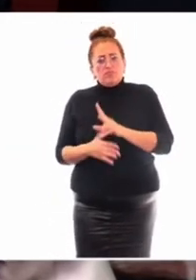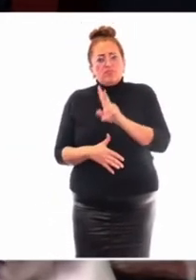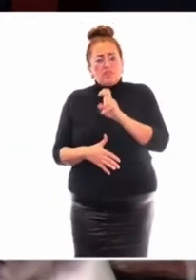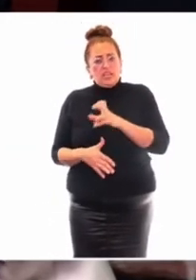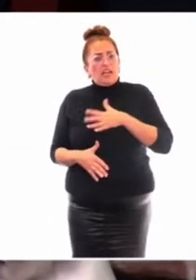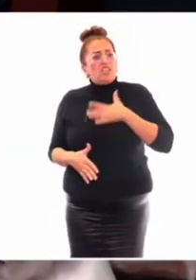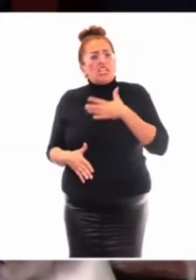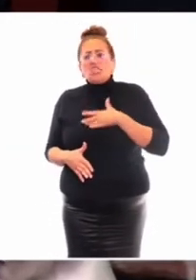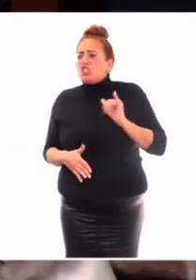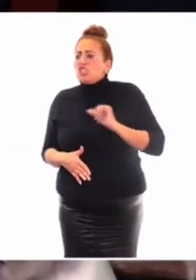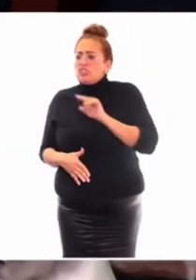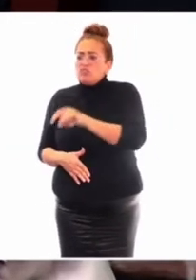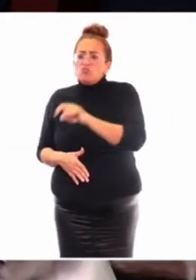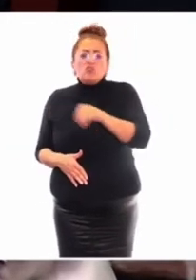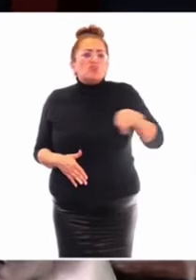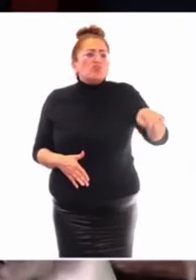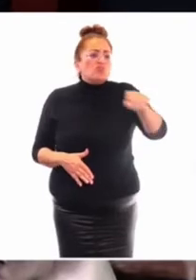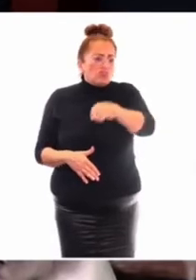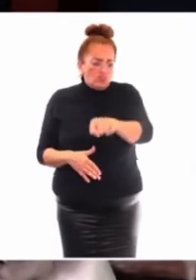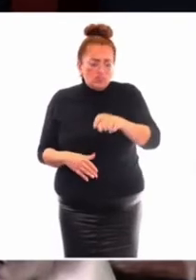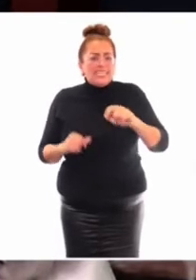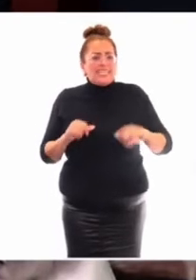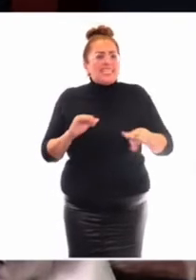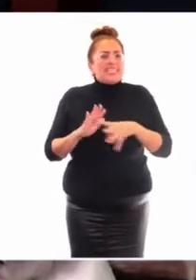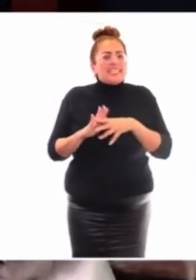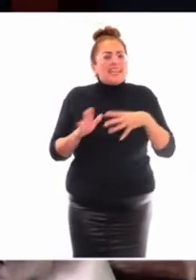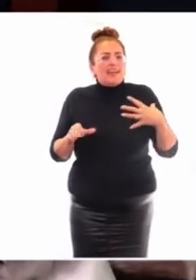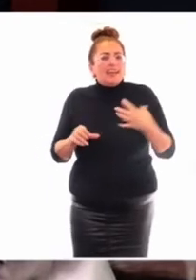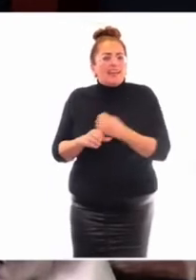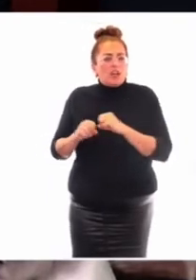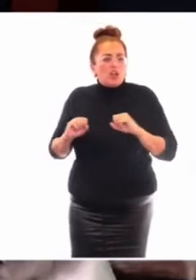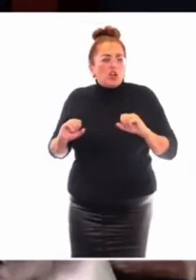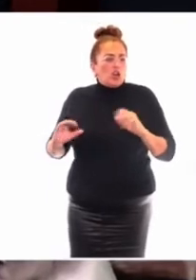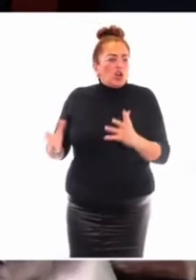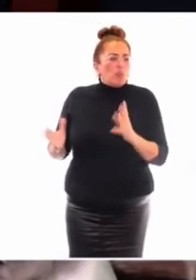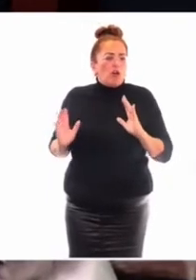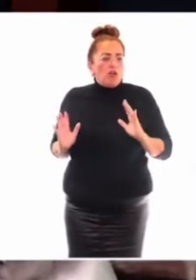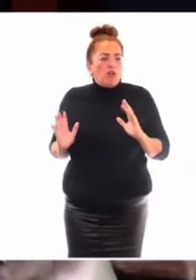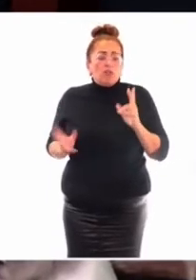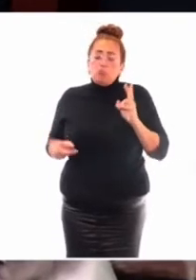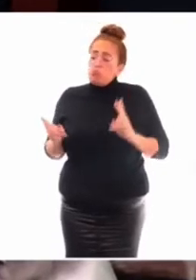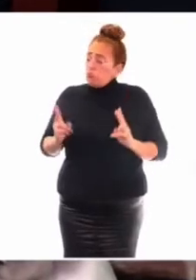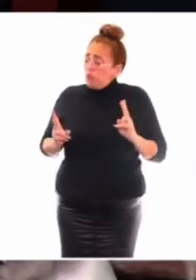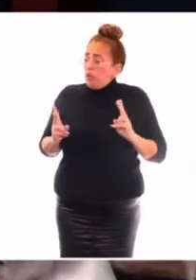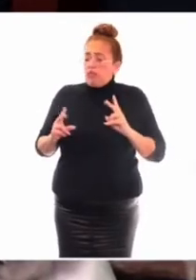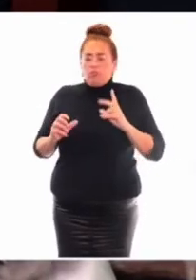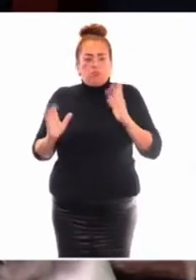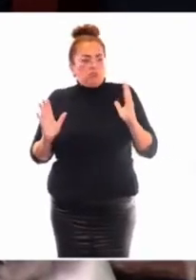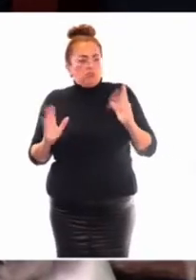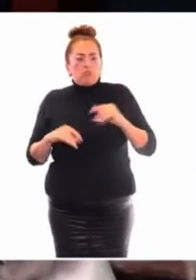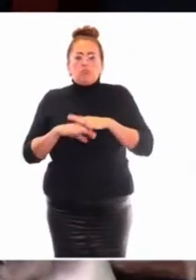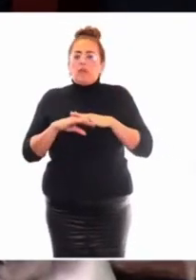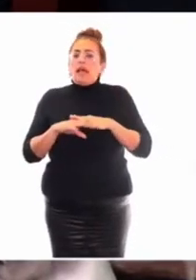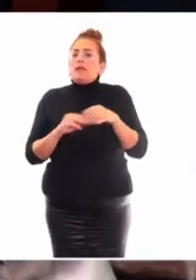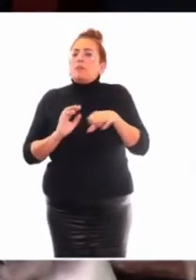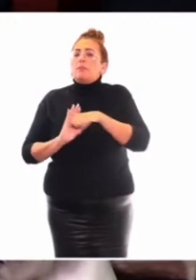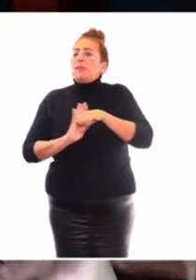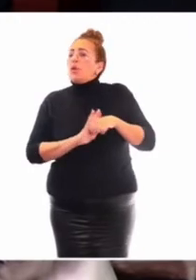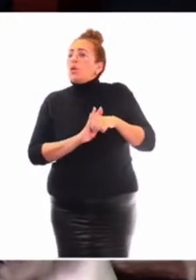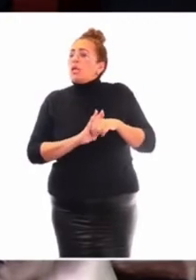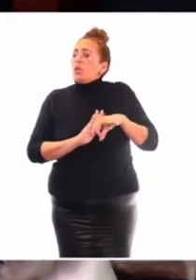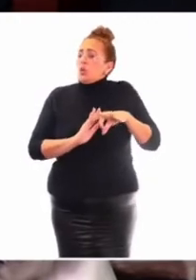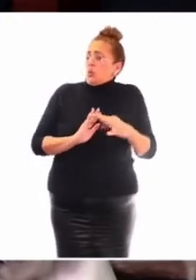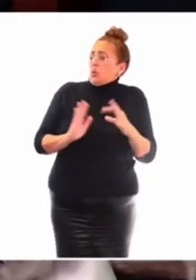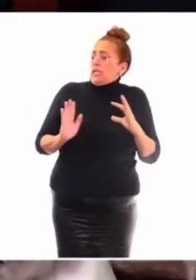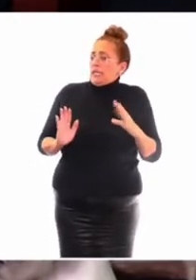critères? Ils ont, semble-t-il, évolué. Alors, nous ne disons pas que vous le réservez aux quartiers prioritaires, mais nous avons le sentiment que le nombre d'écoles qui en bénéficient